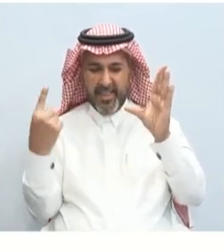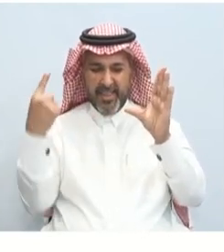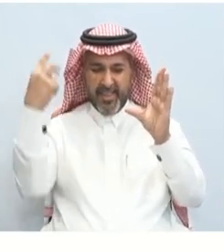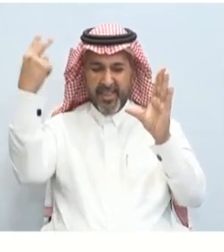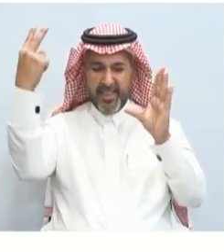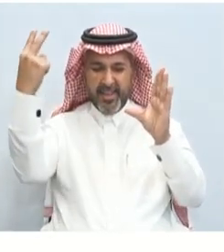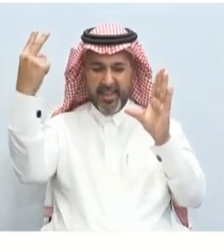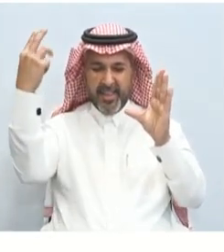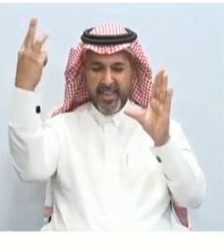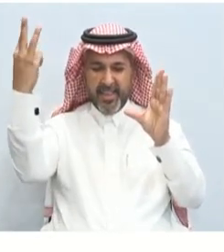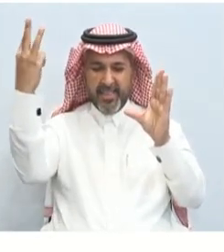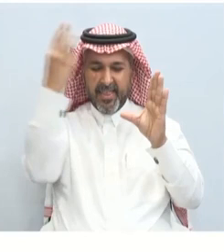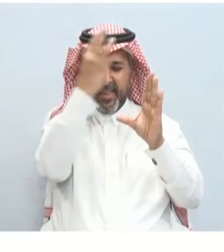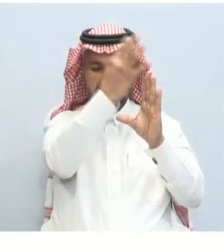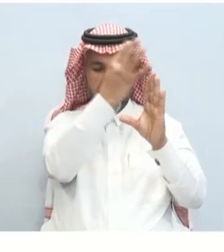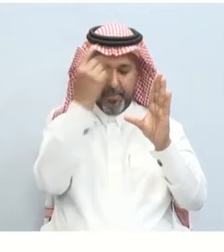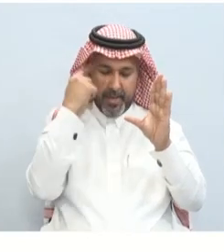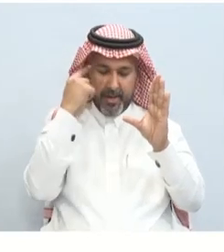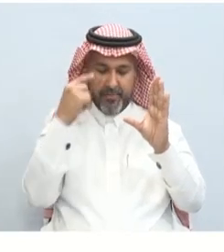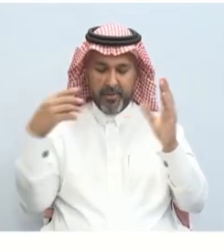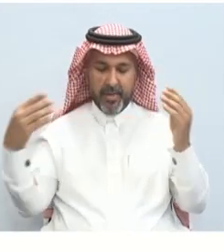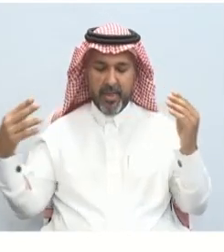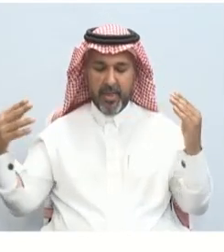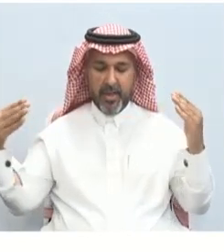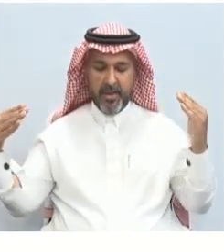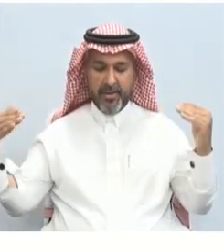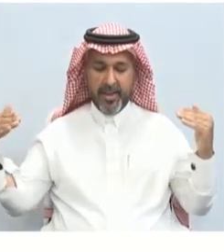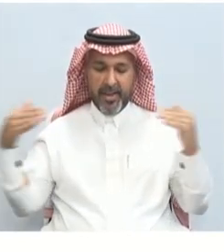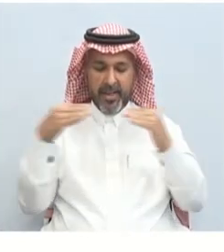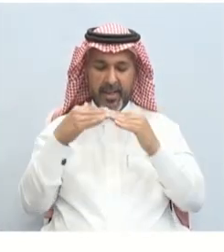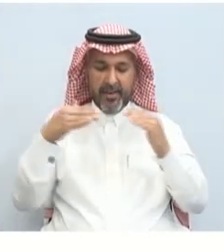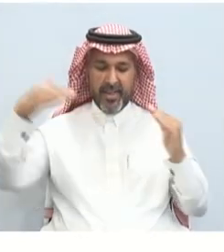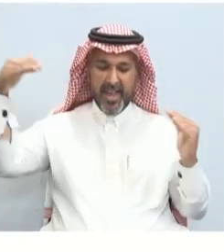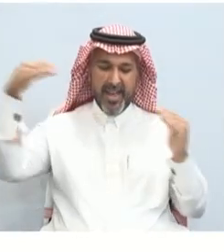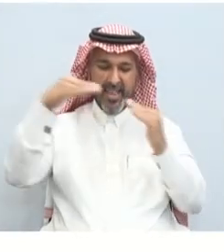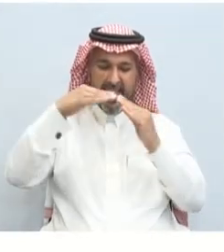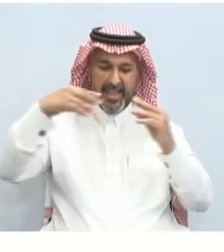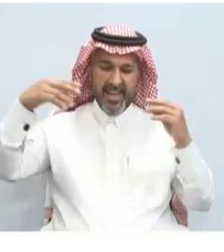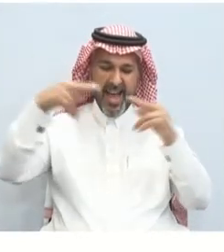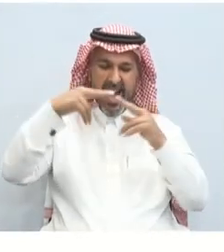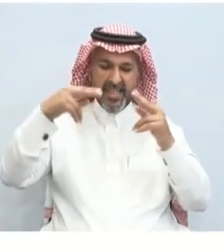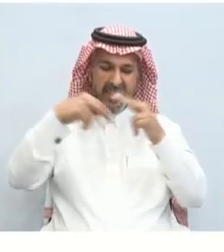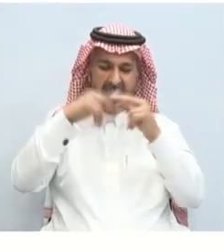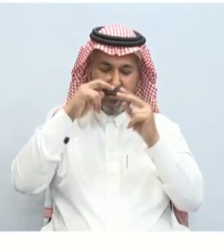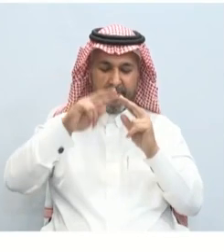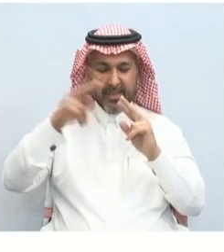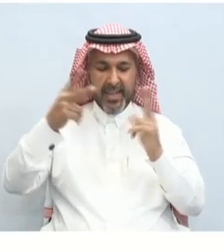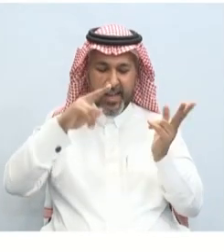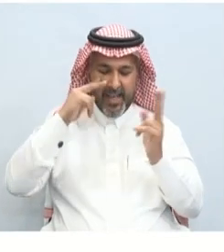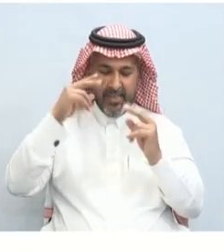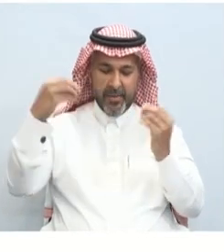تتقابل مع الزاويه الاخرى اما بالتضاد او دخول تحت التضاد او التداخل او التناقض